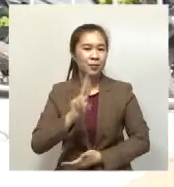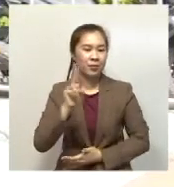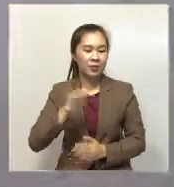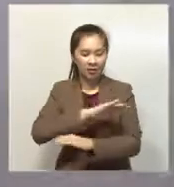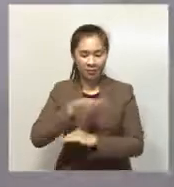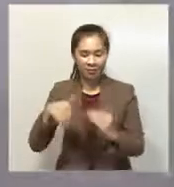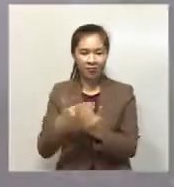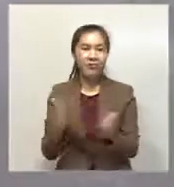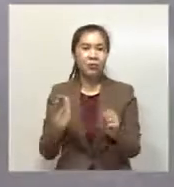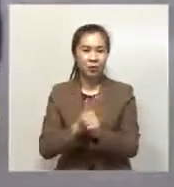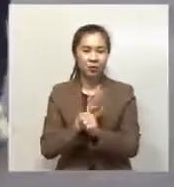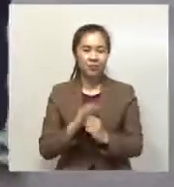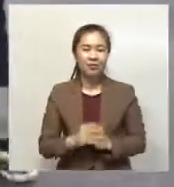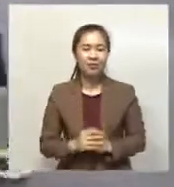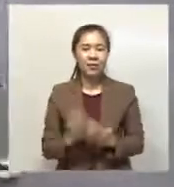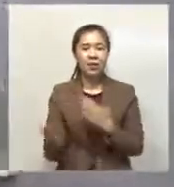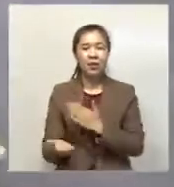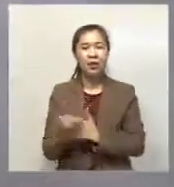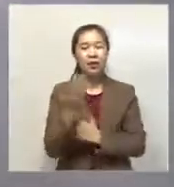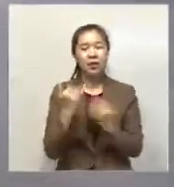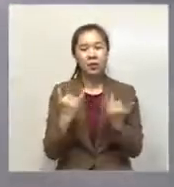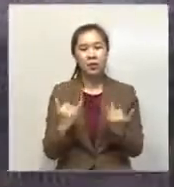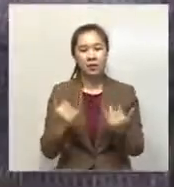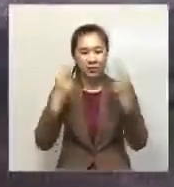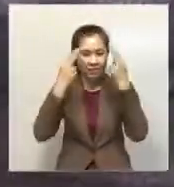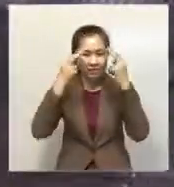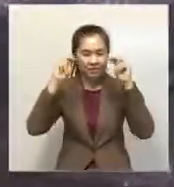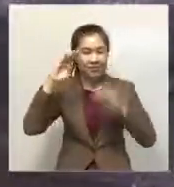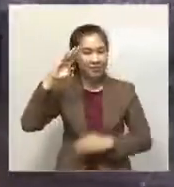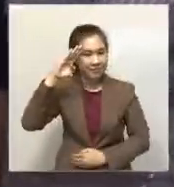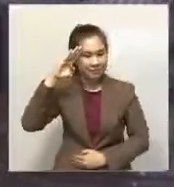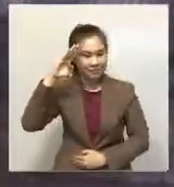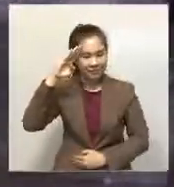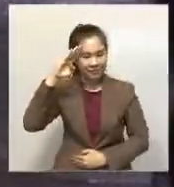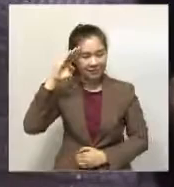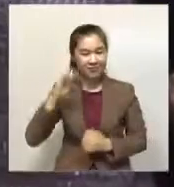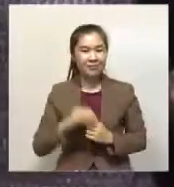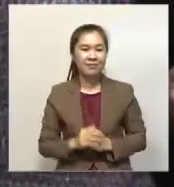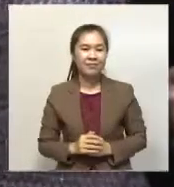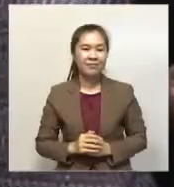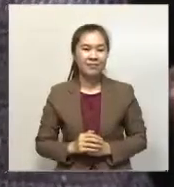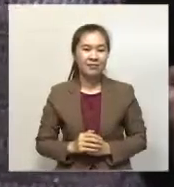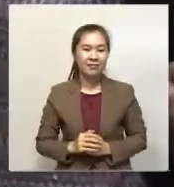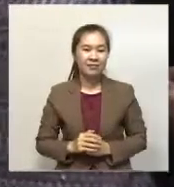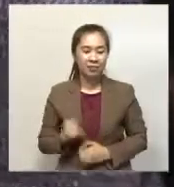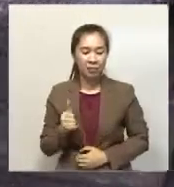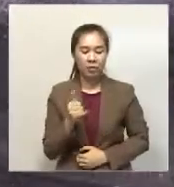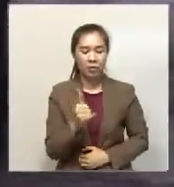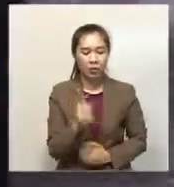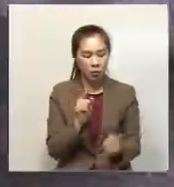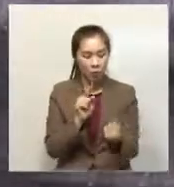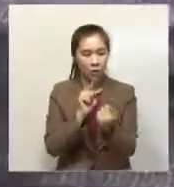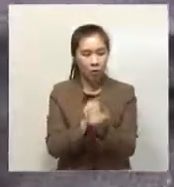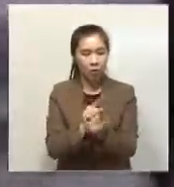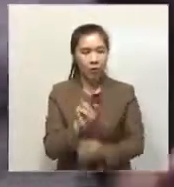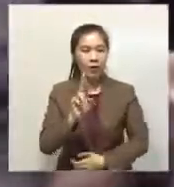ค่ะตั้งแต่ช่วงเช้าที่ผ่านมาพลเอกประยุทธ์จันทร์โอชานายกรัฐมนตรีได้ลงพื้นที่ตรวจเยี่ยมระบบ